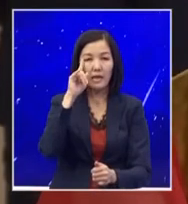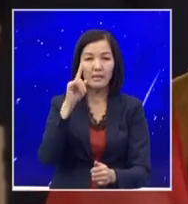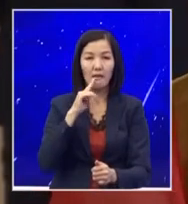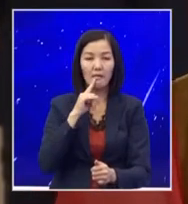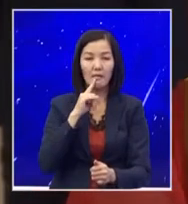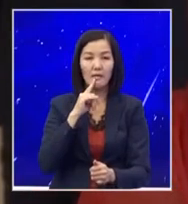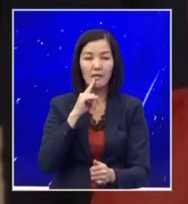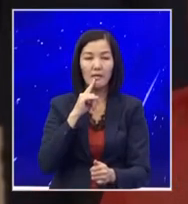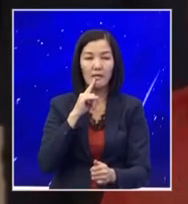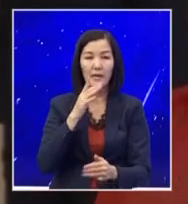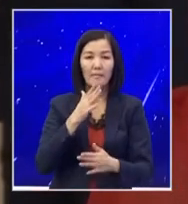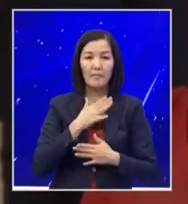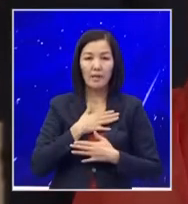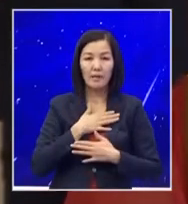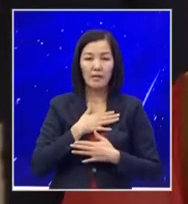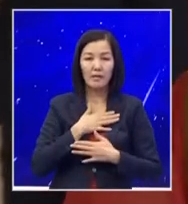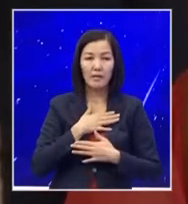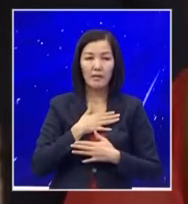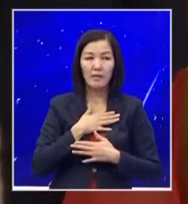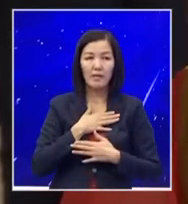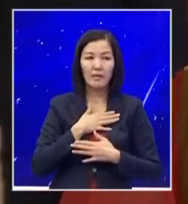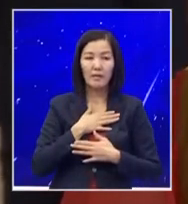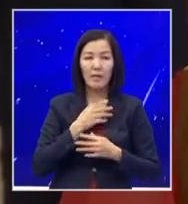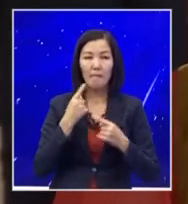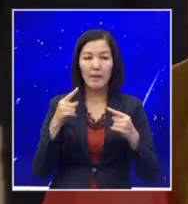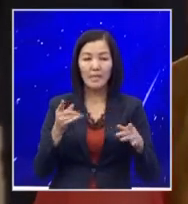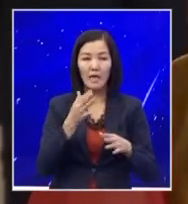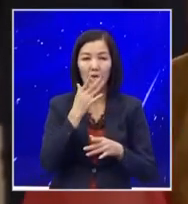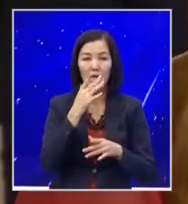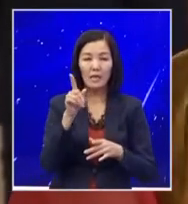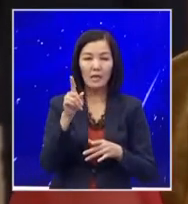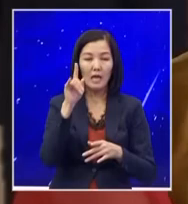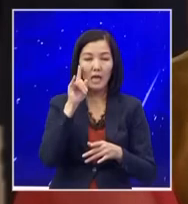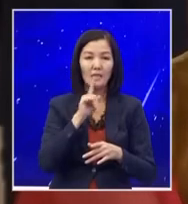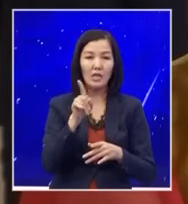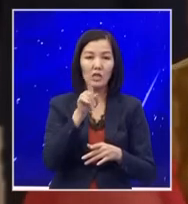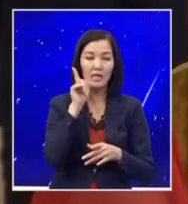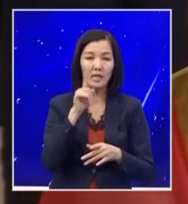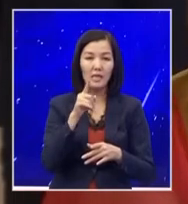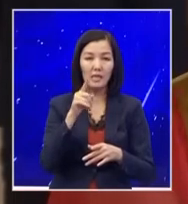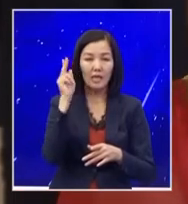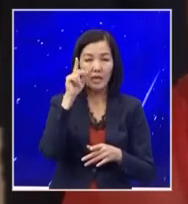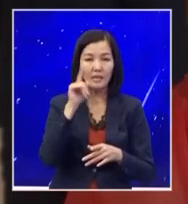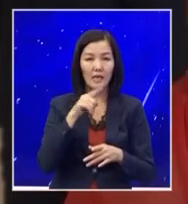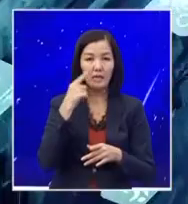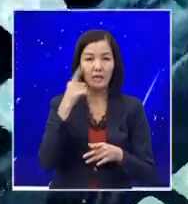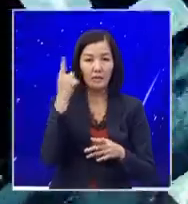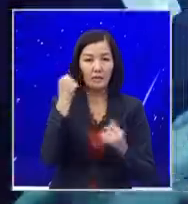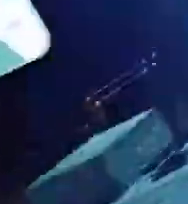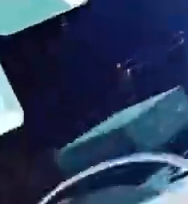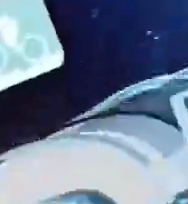болғандықтан мен тек қана өзге ұлттарын ғана емес, қазақ жастарын да қазақ тілін білуге шақырамын.